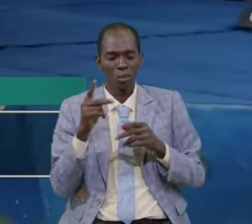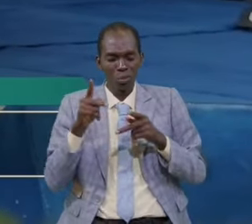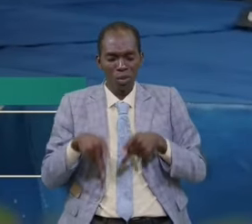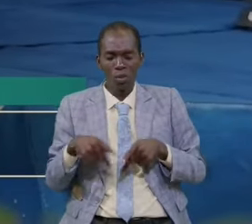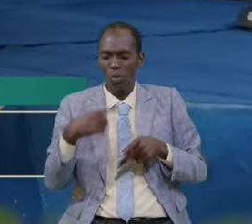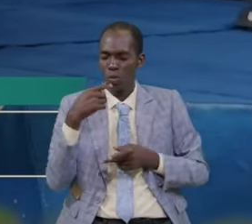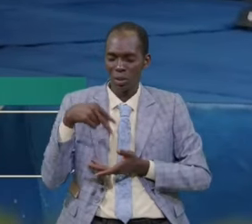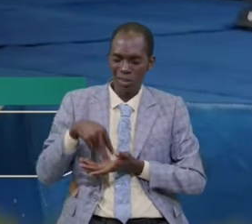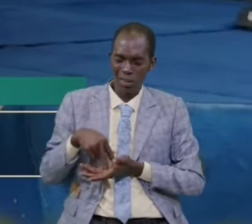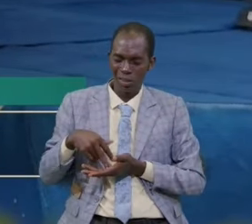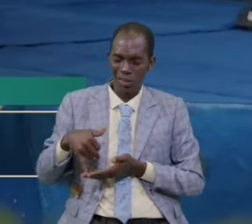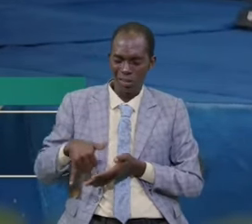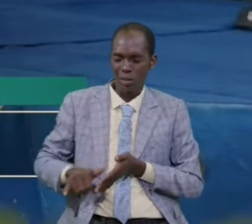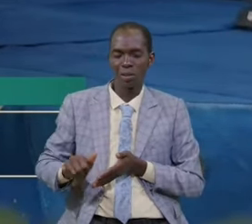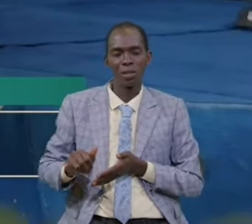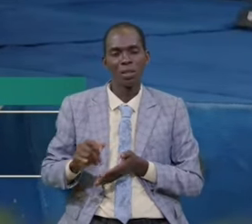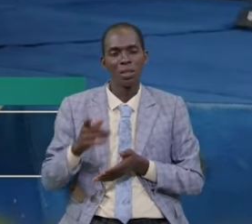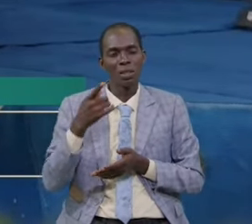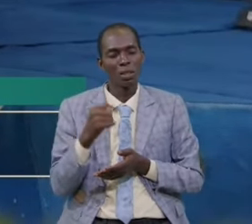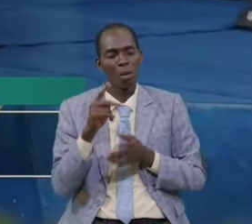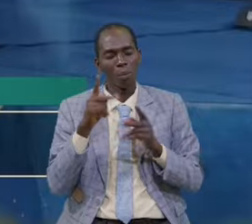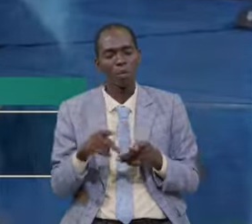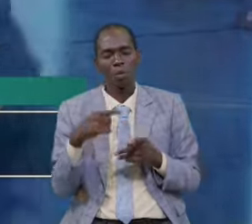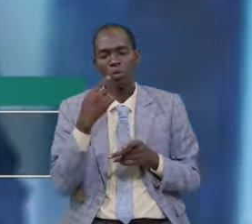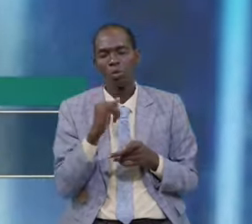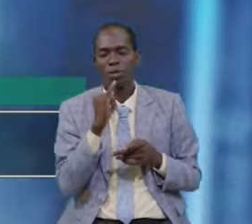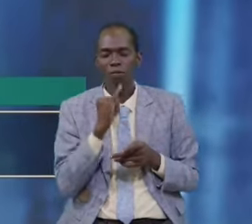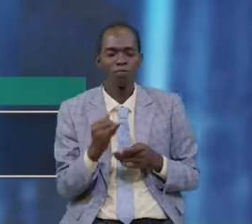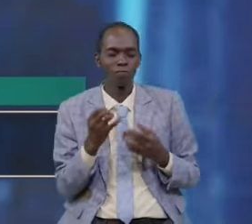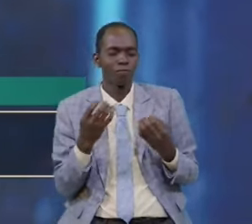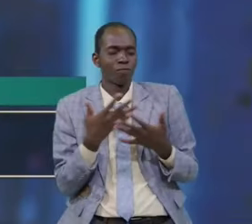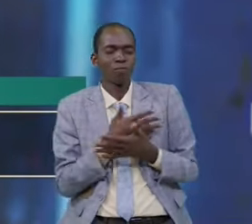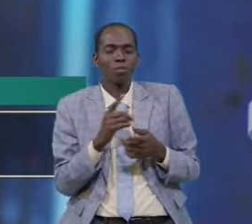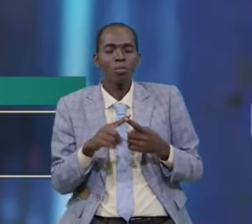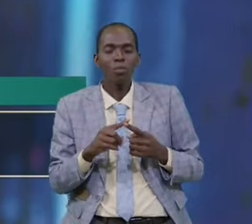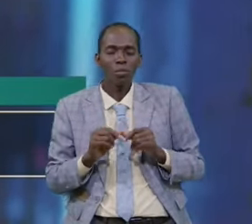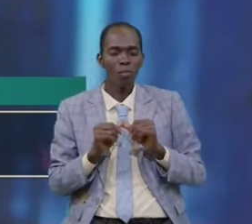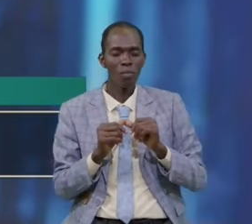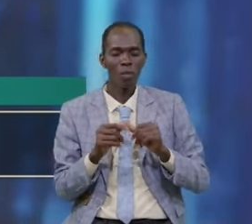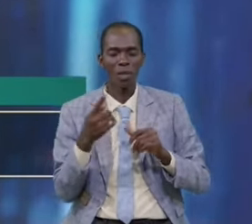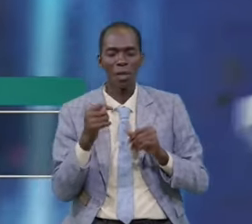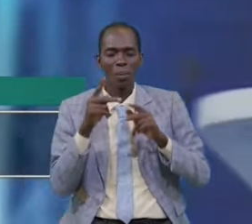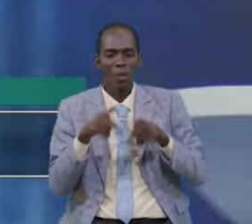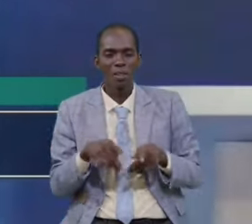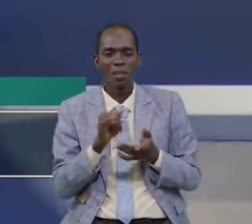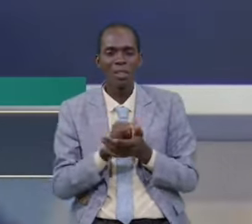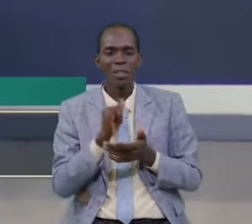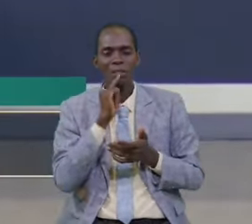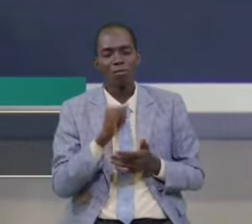place, celui qui a peur d'avancer, celui qui se relaxe et qui